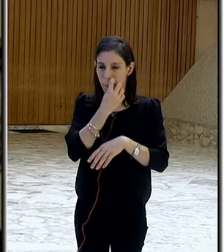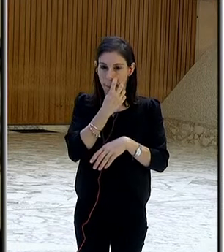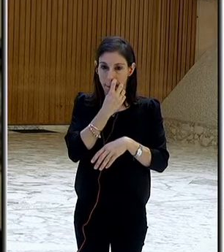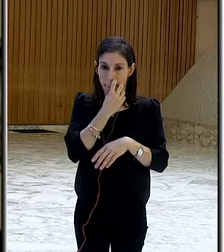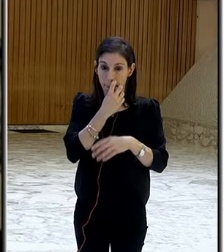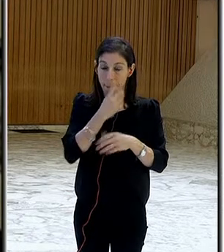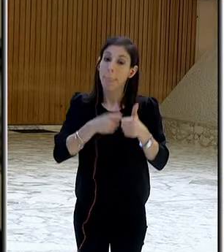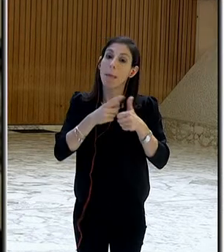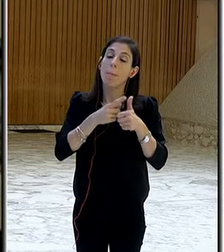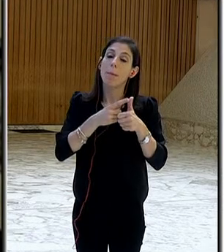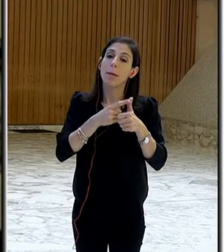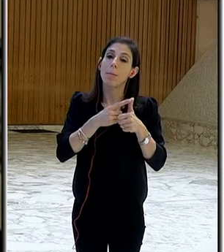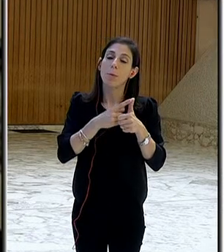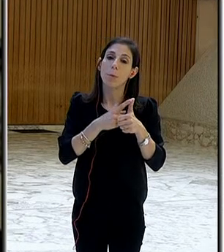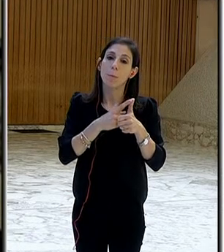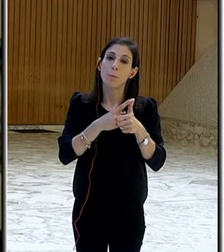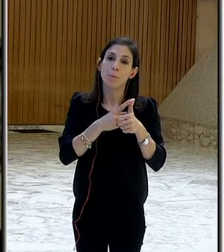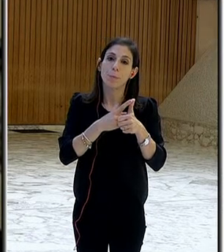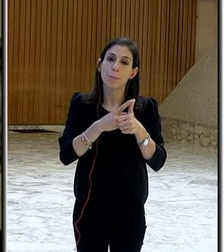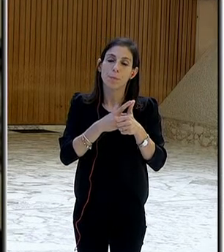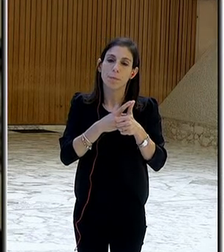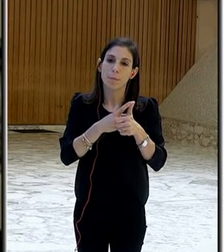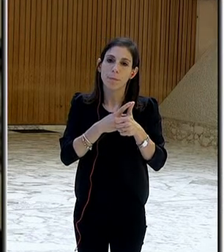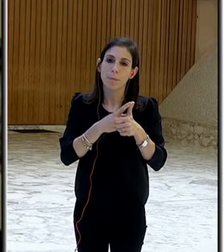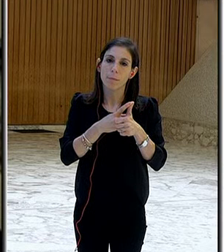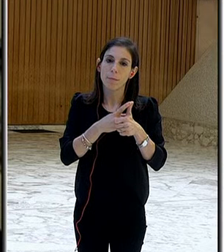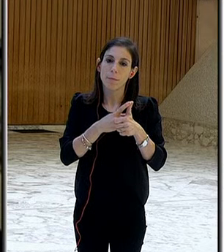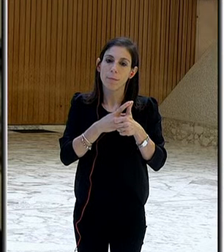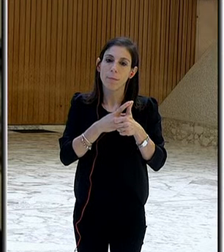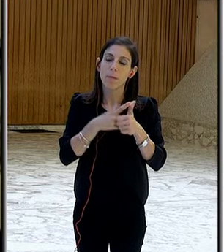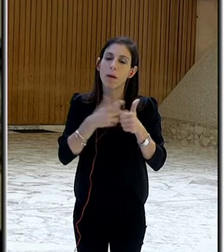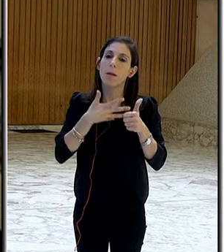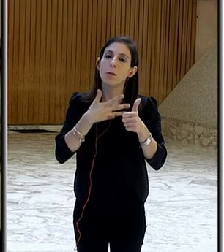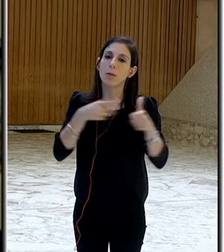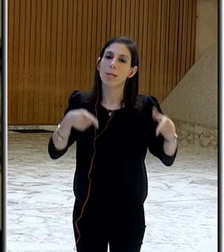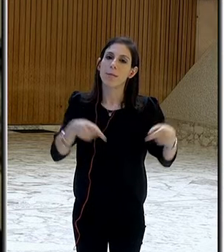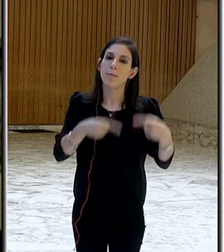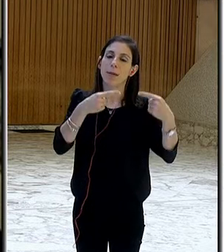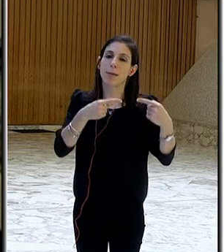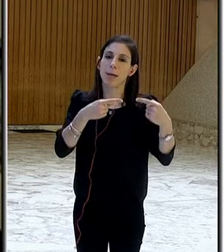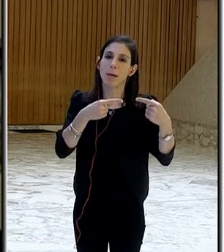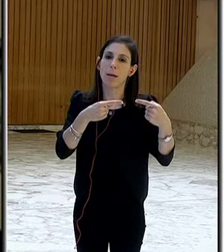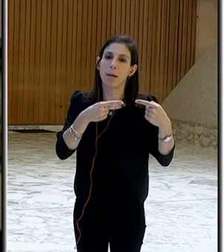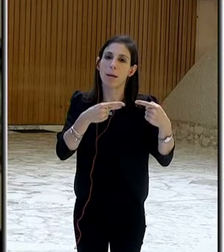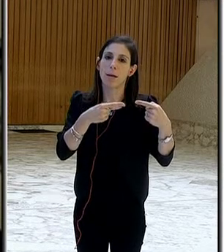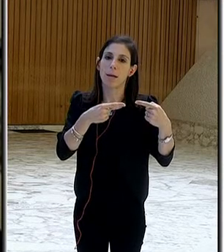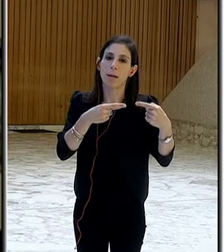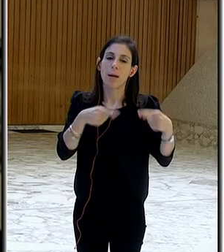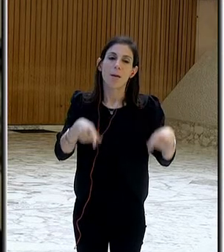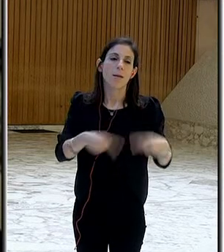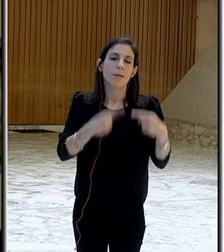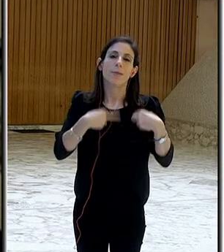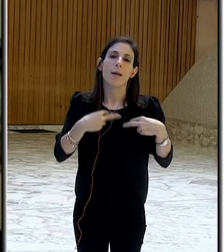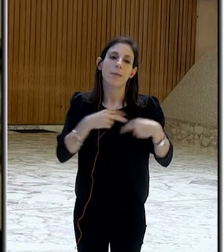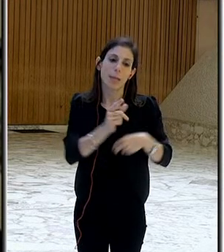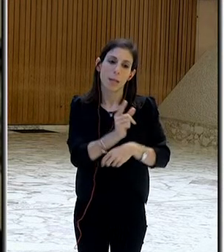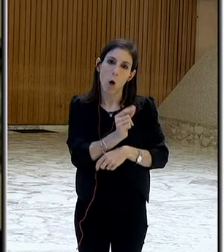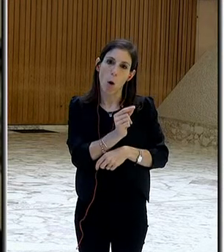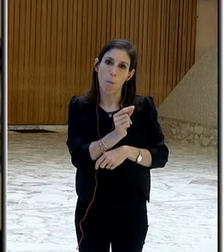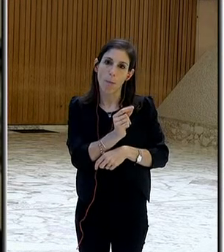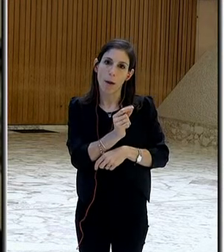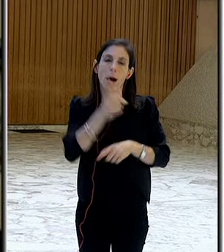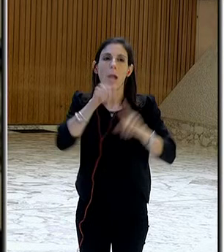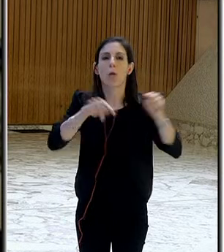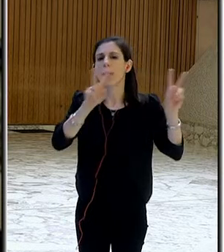Le premier axe ouvre les défis de la vie conjugale. Voici quelques exemples de thèmes qui peuvent être abordés.